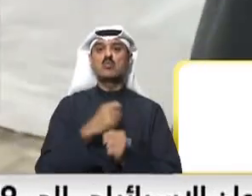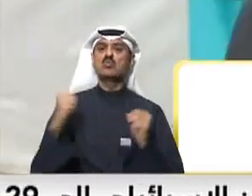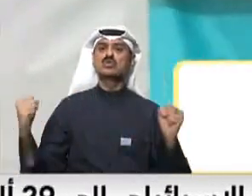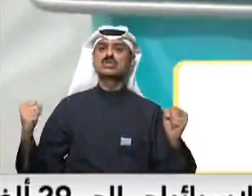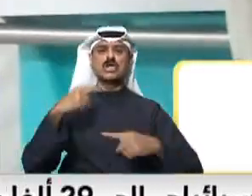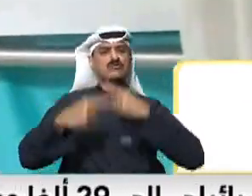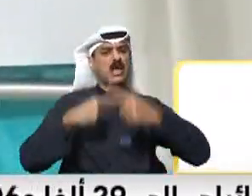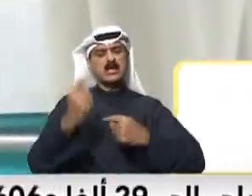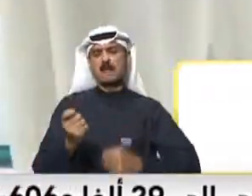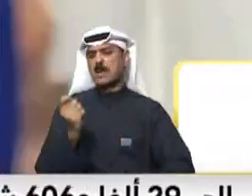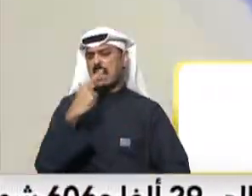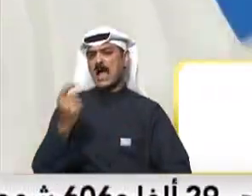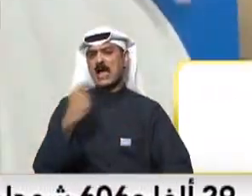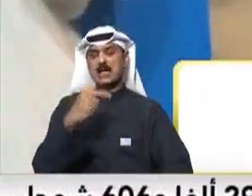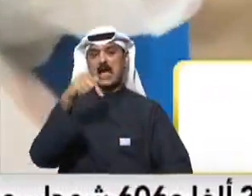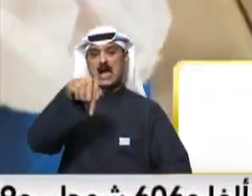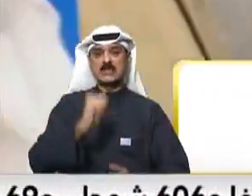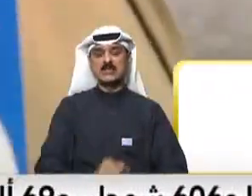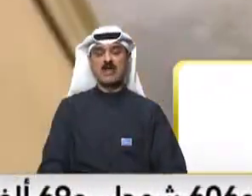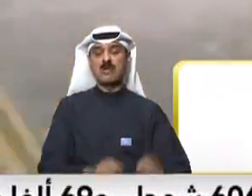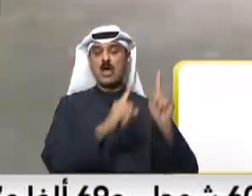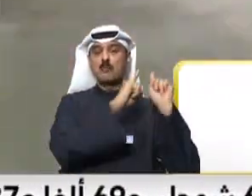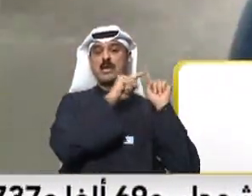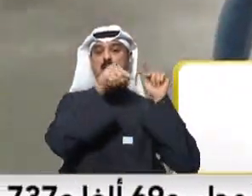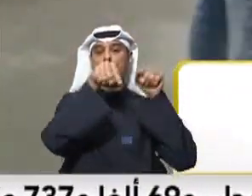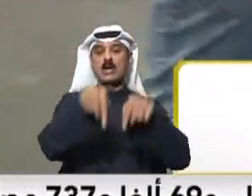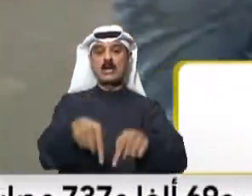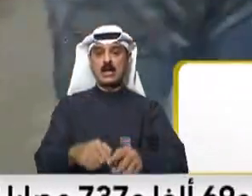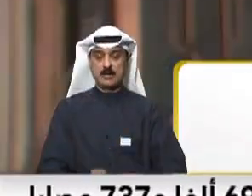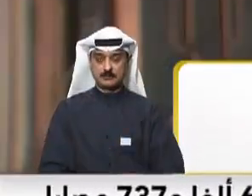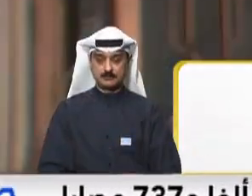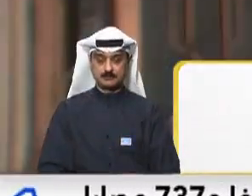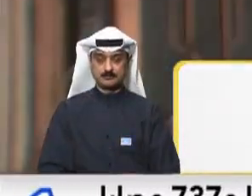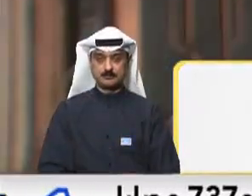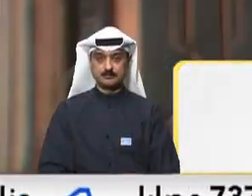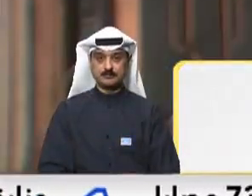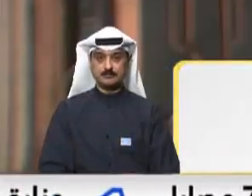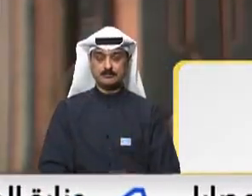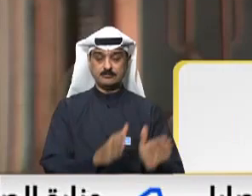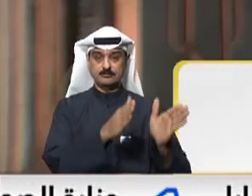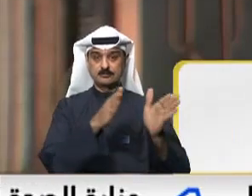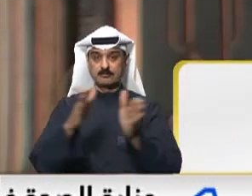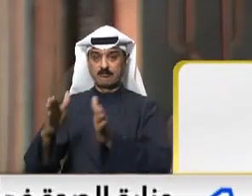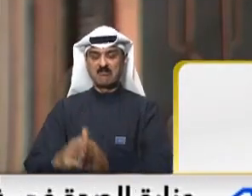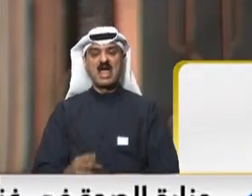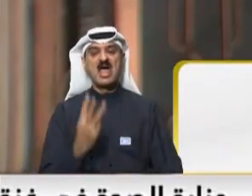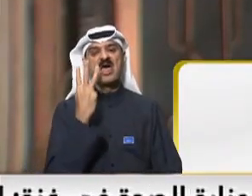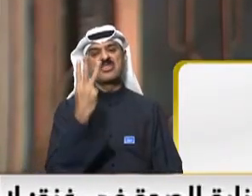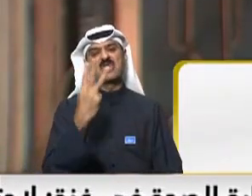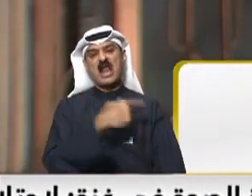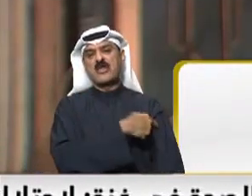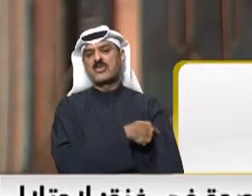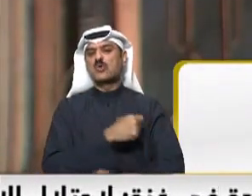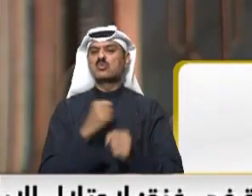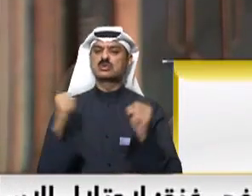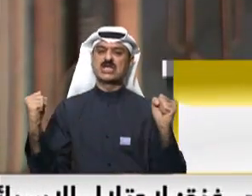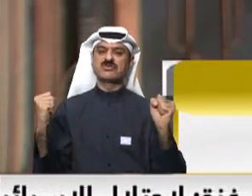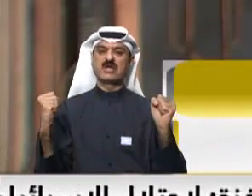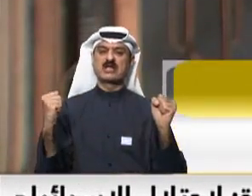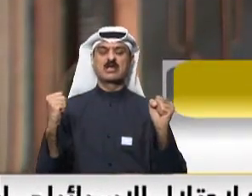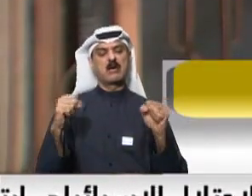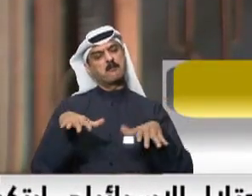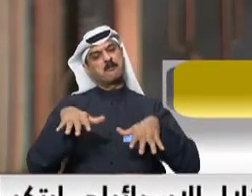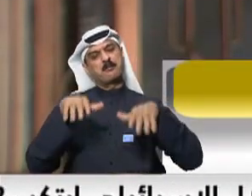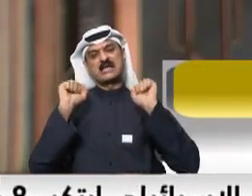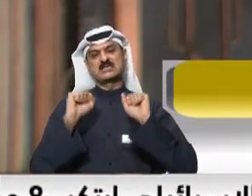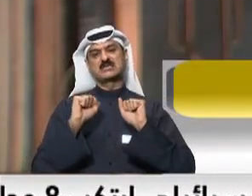العلاج منذ بدء حرب الإبادة الإسرائيلية. تبقى فقط 3 مستشفيات هي في جنوب قطاع غزة، وبالتالي